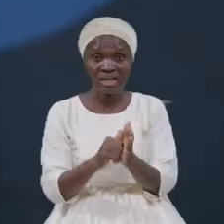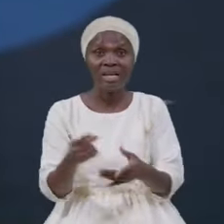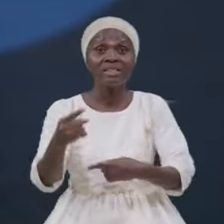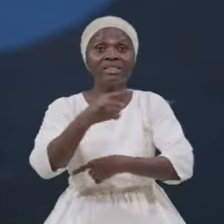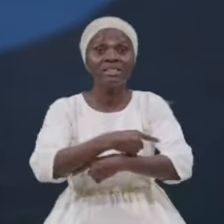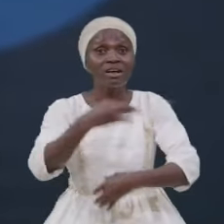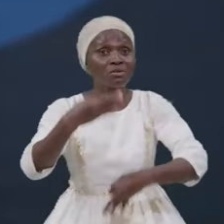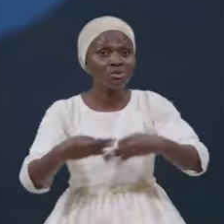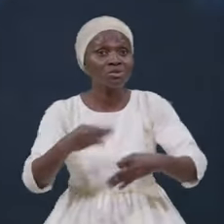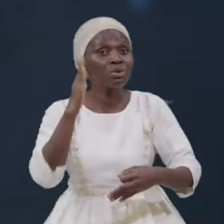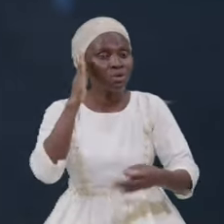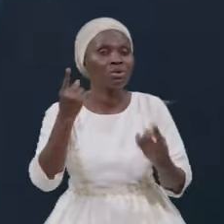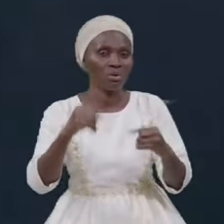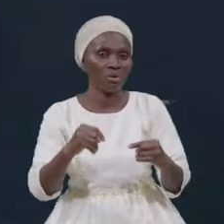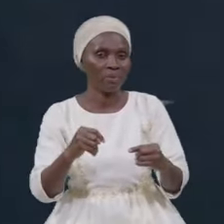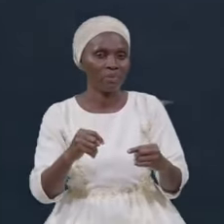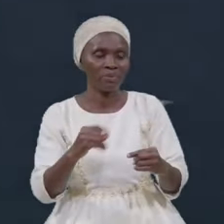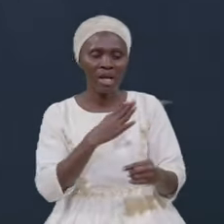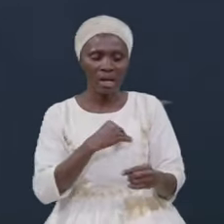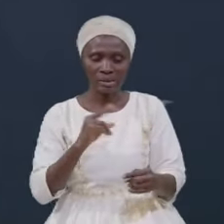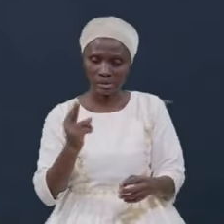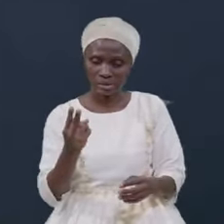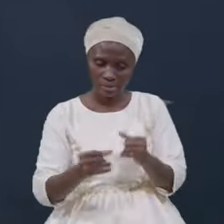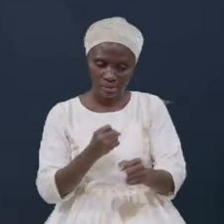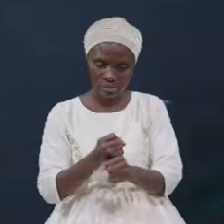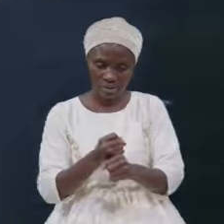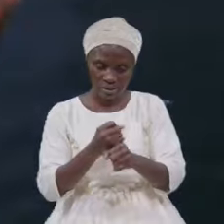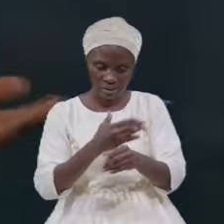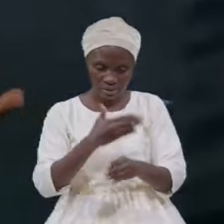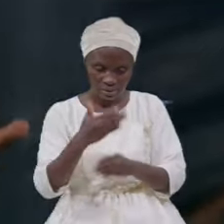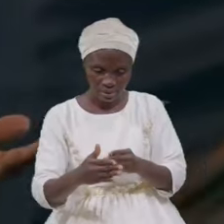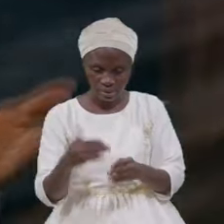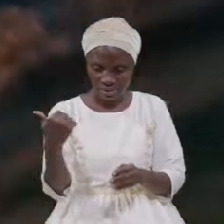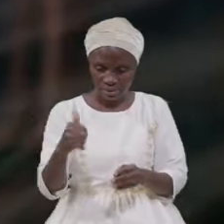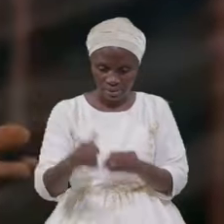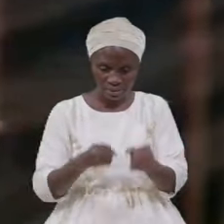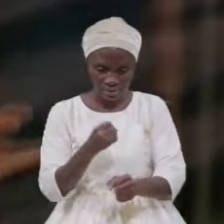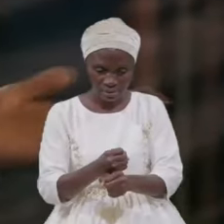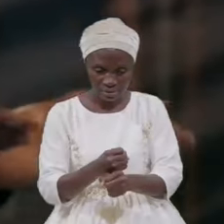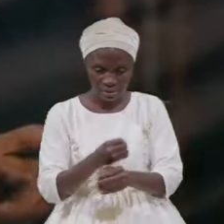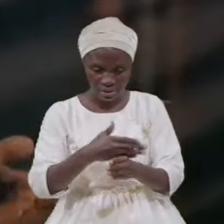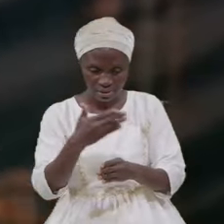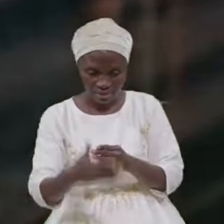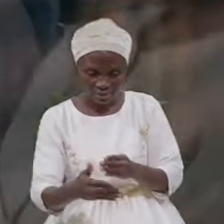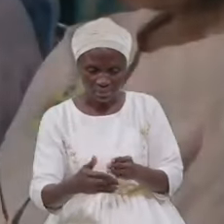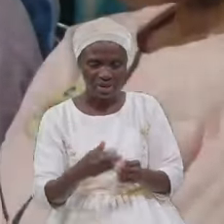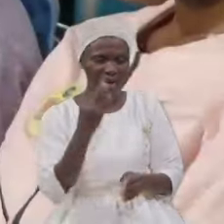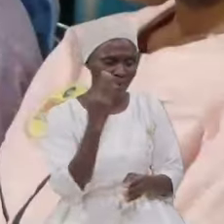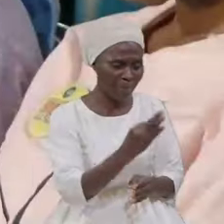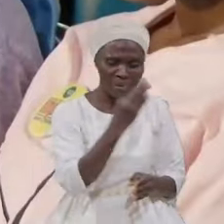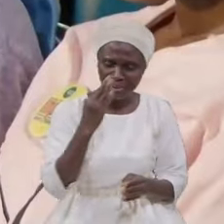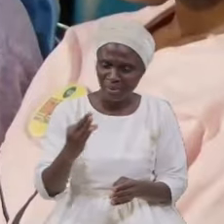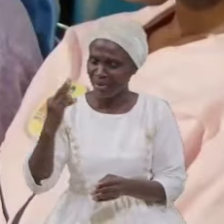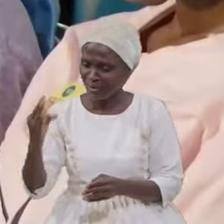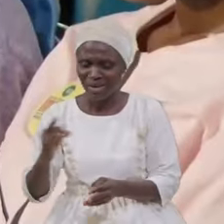La deuxième année est passée. 10 années sont passées. Repentez-vous. Soyez juste, détournez-vous